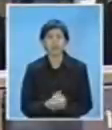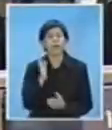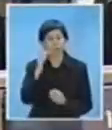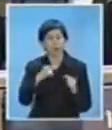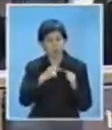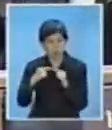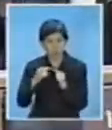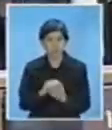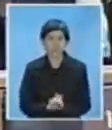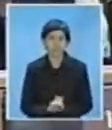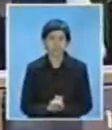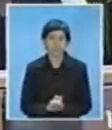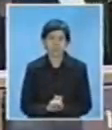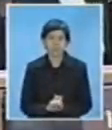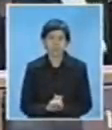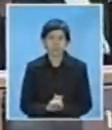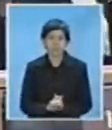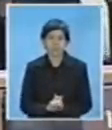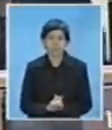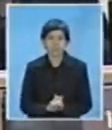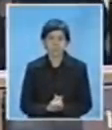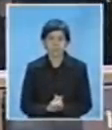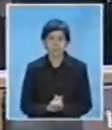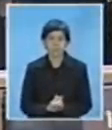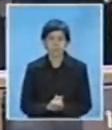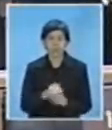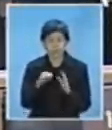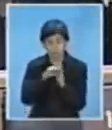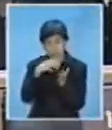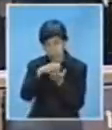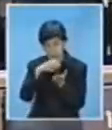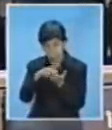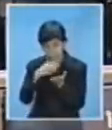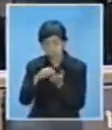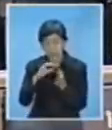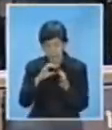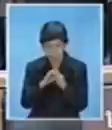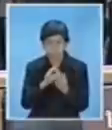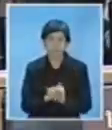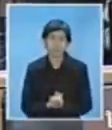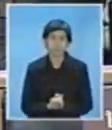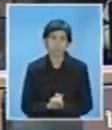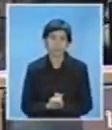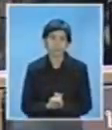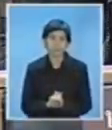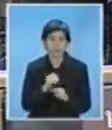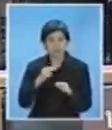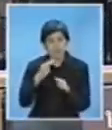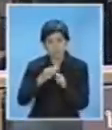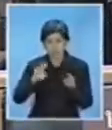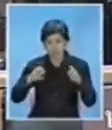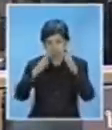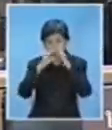ายต่อนะคะเมื่อกี้เราก็เล่าถึงเรื่องของมรดกโลกนะ